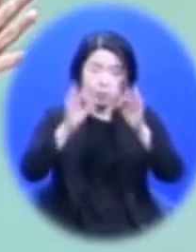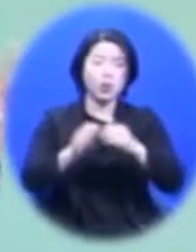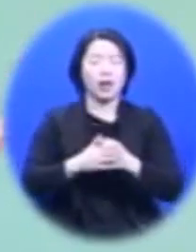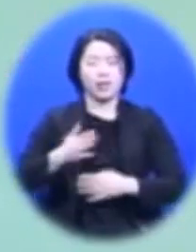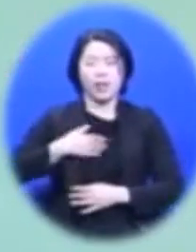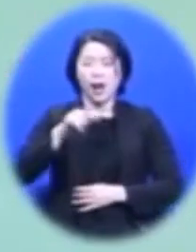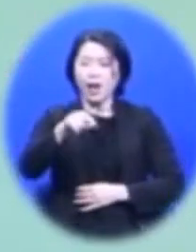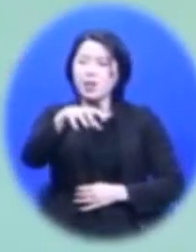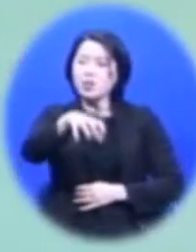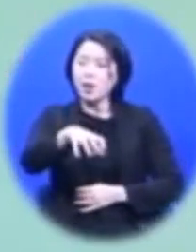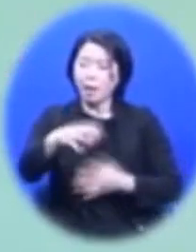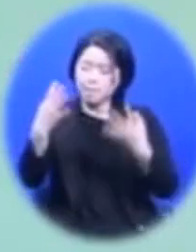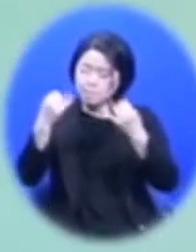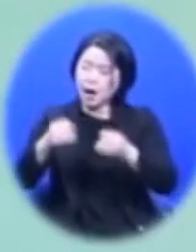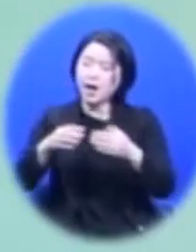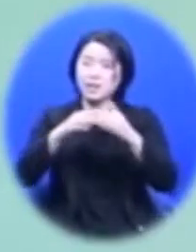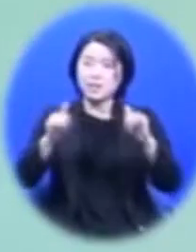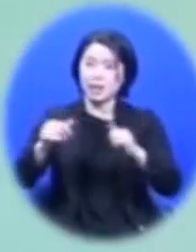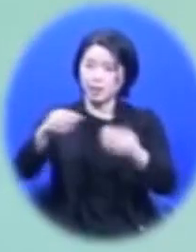여기에 수많은 사람을 데리고 와서